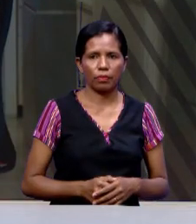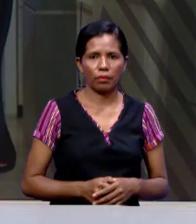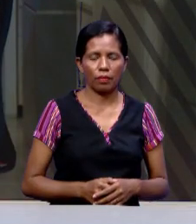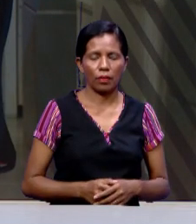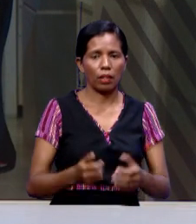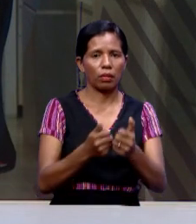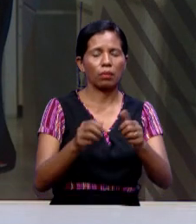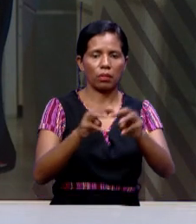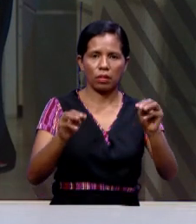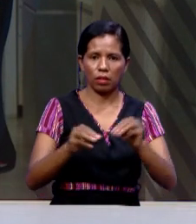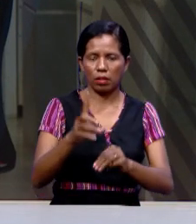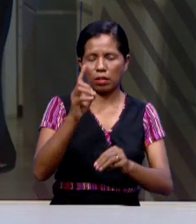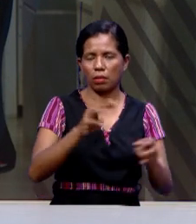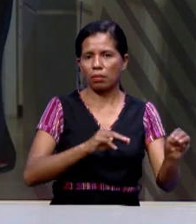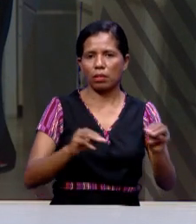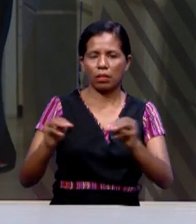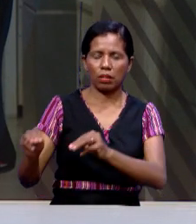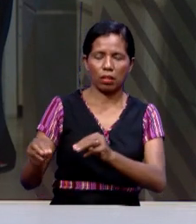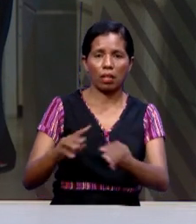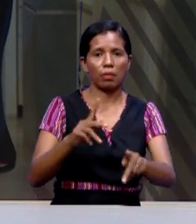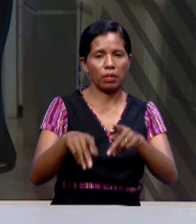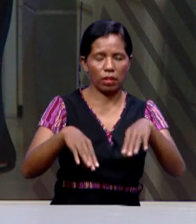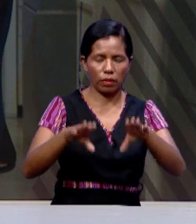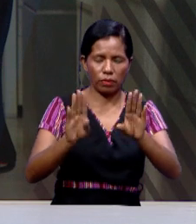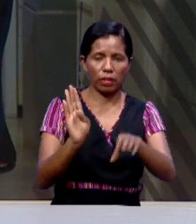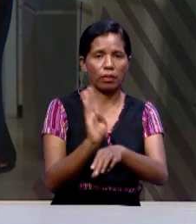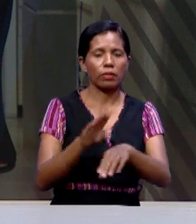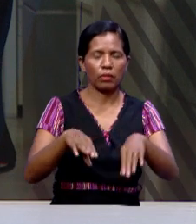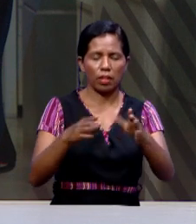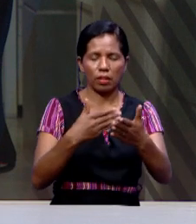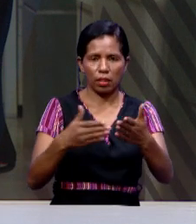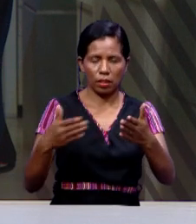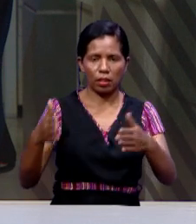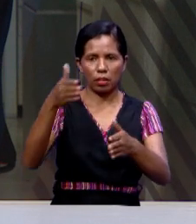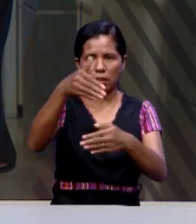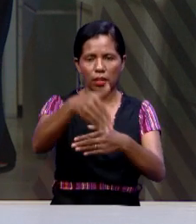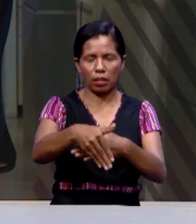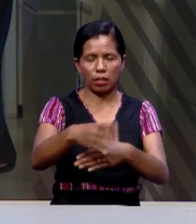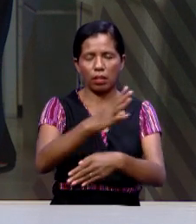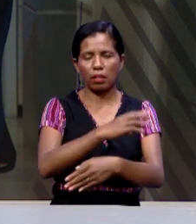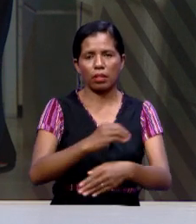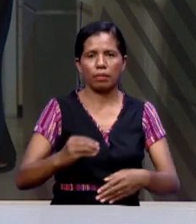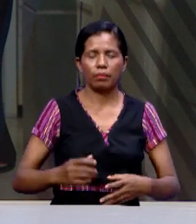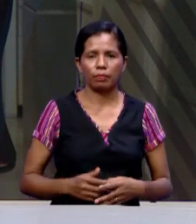Autoridade di município Dili se muda sai negociante sira nebe fansa sang iha moro larang iha Kampung Baru.